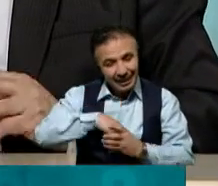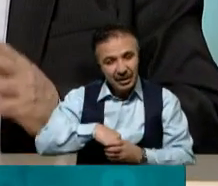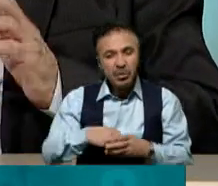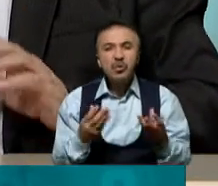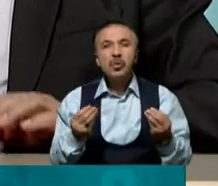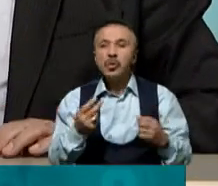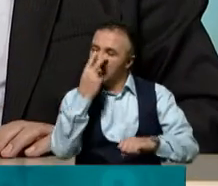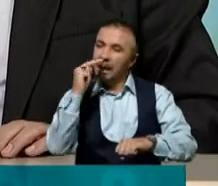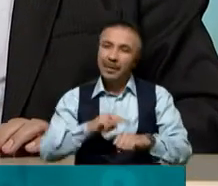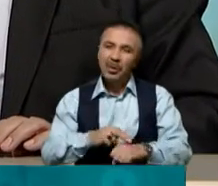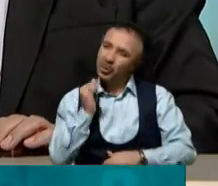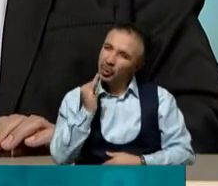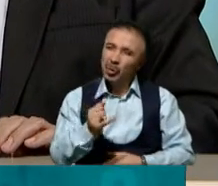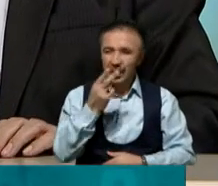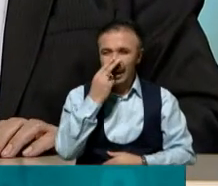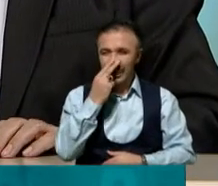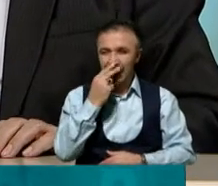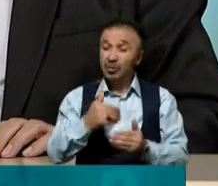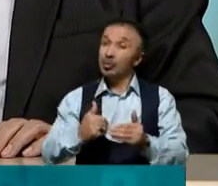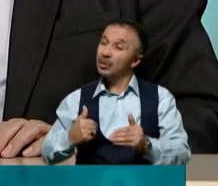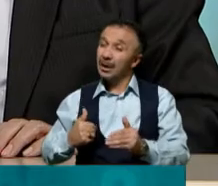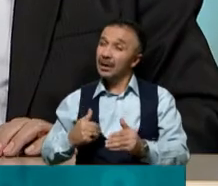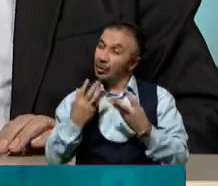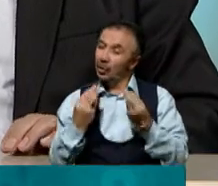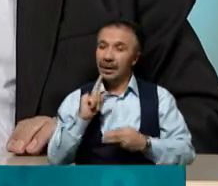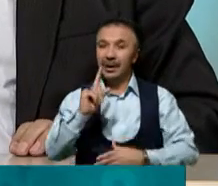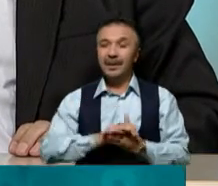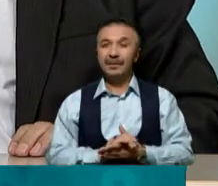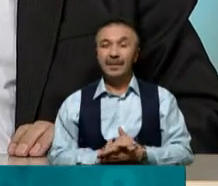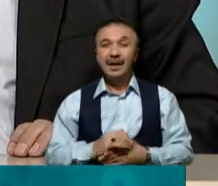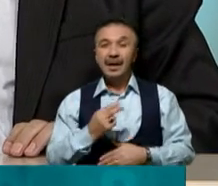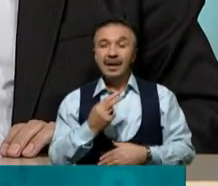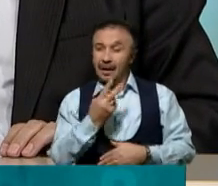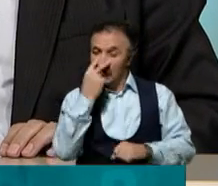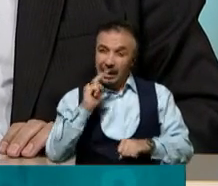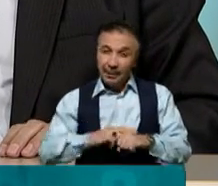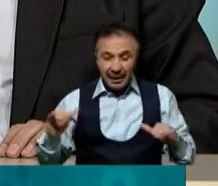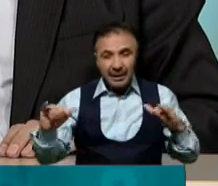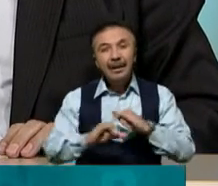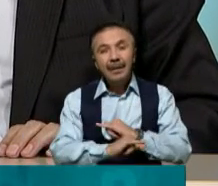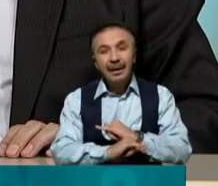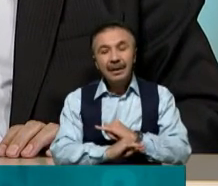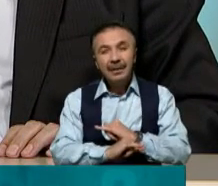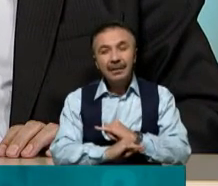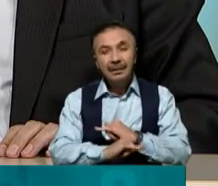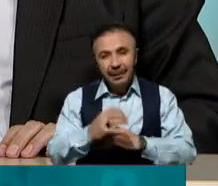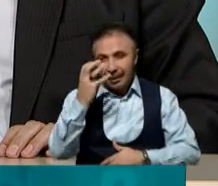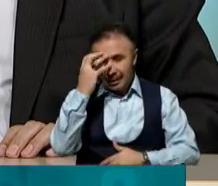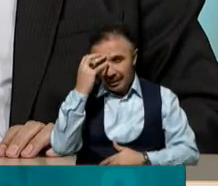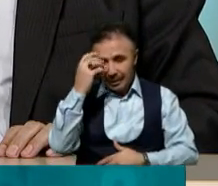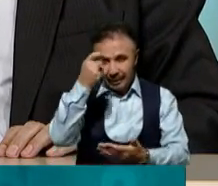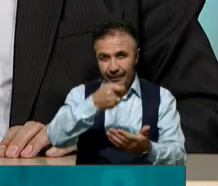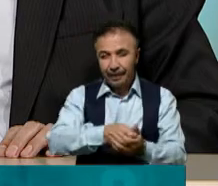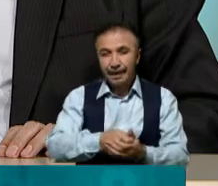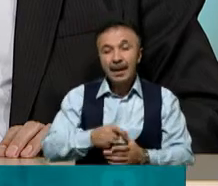bir kötü alışkanlık, bundan uzak durmak lazım. Eyvallah. Yemin kefareti vereceğiz. Bunu öncelikle sormam gereken şey şu. Torunuma yemin